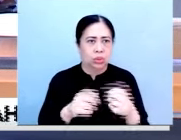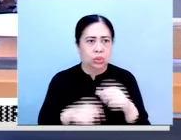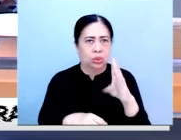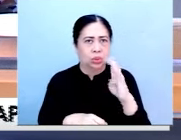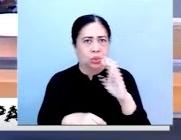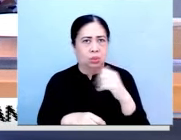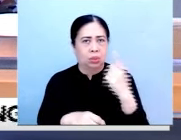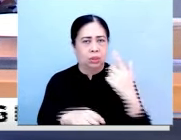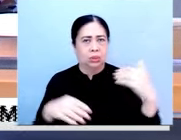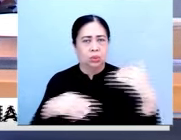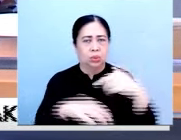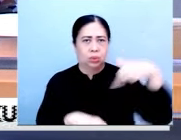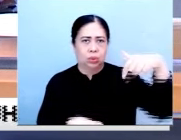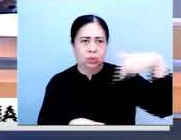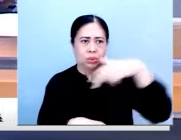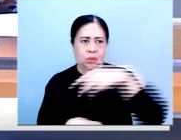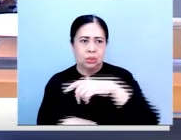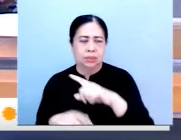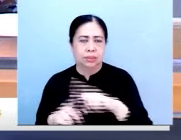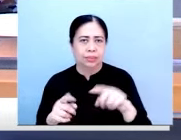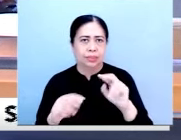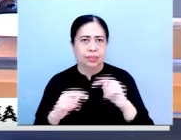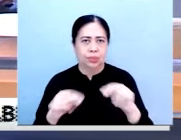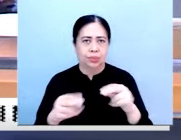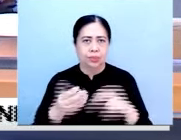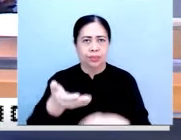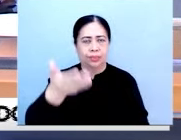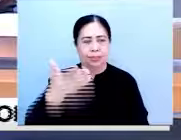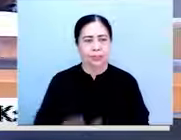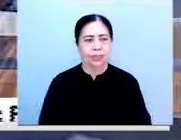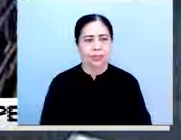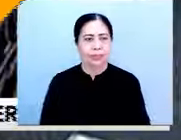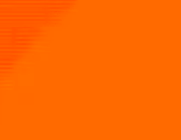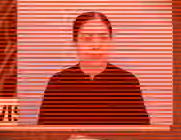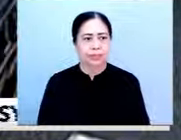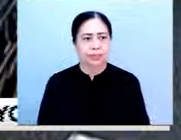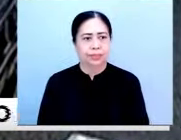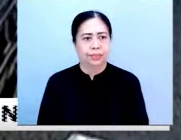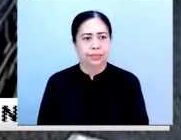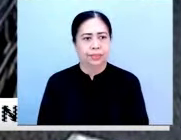tumatawid. Yan at iba pang balita sa Frontline News Abroad.